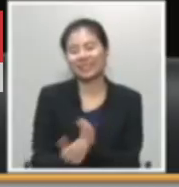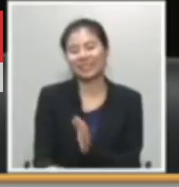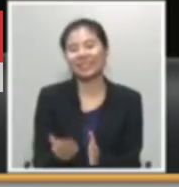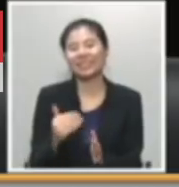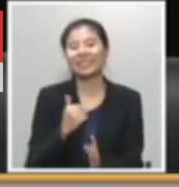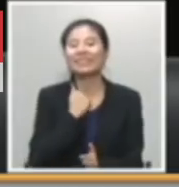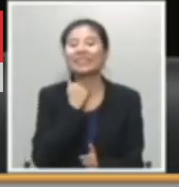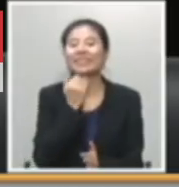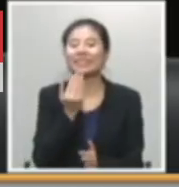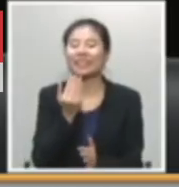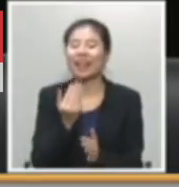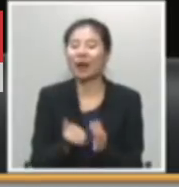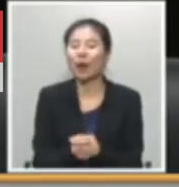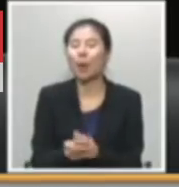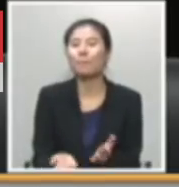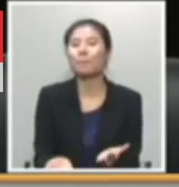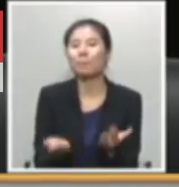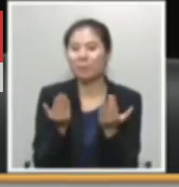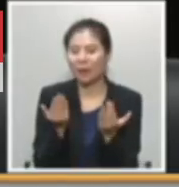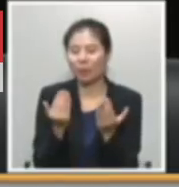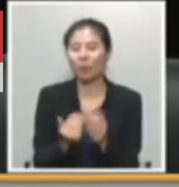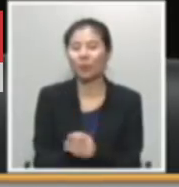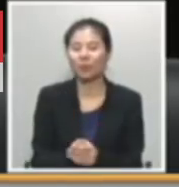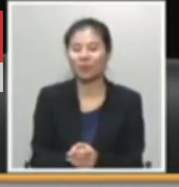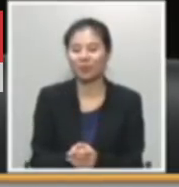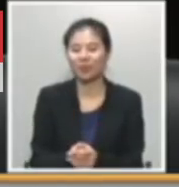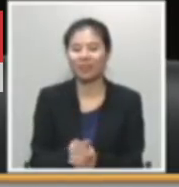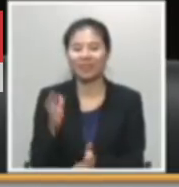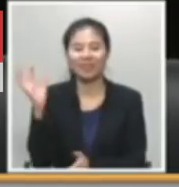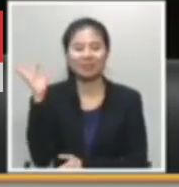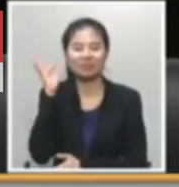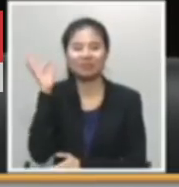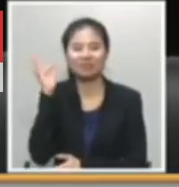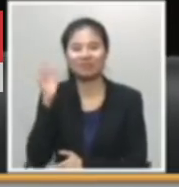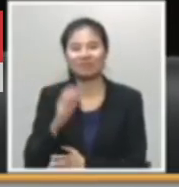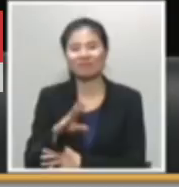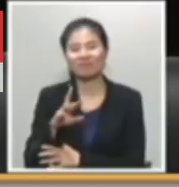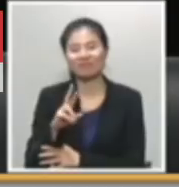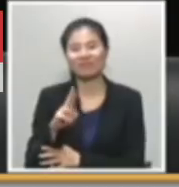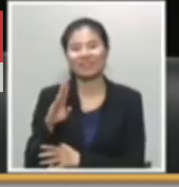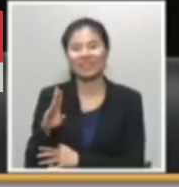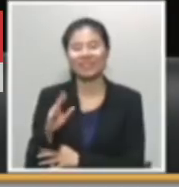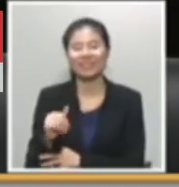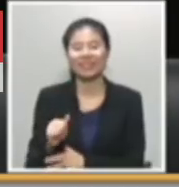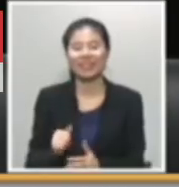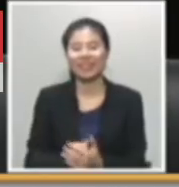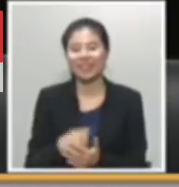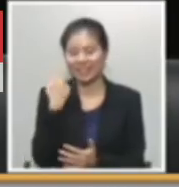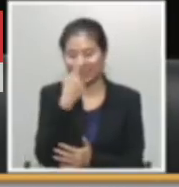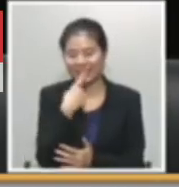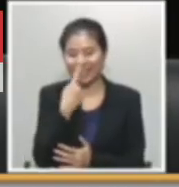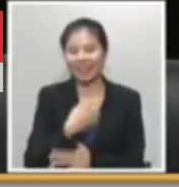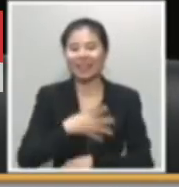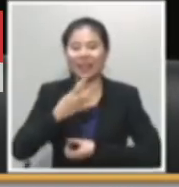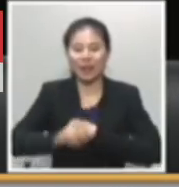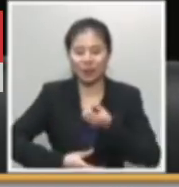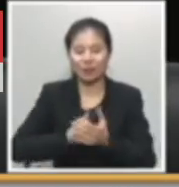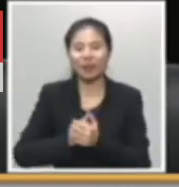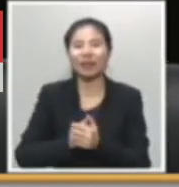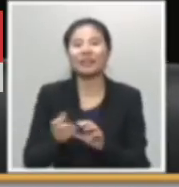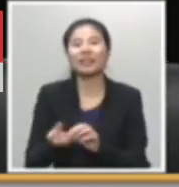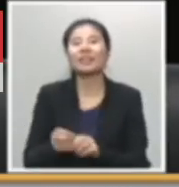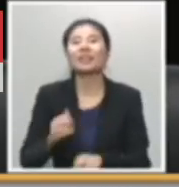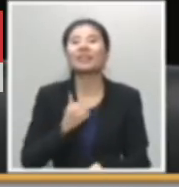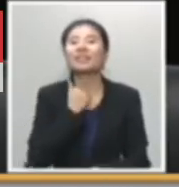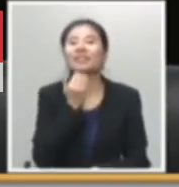นปรับเครื่องอีควอไลเซอร์นะครับให้มันอยู่ในระบบสมาชิกท่านใดอภิปรายเสียงดังก็เบา